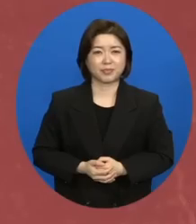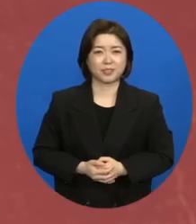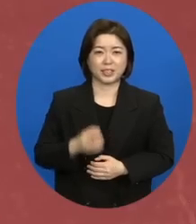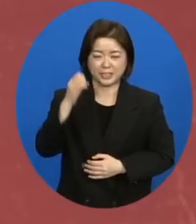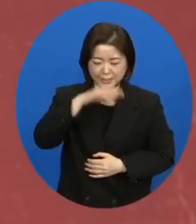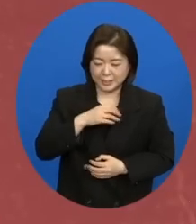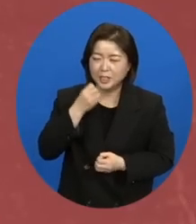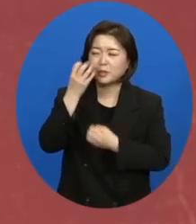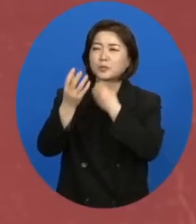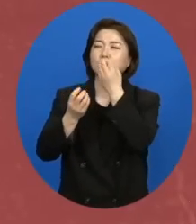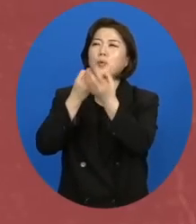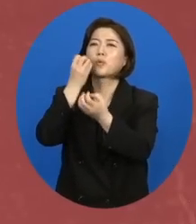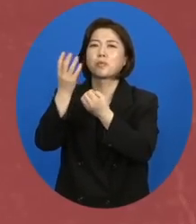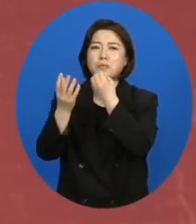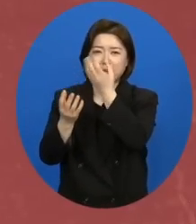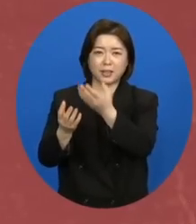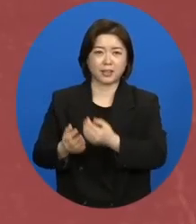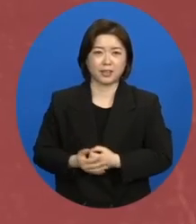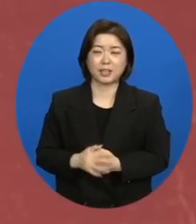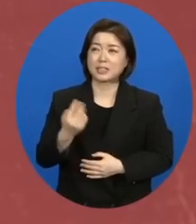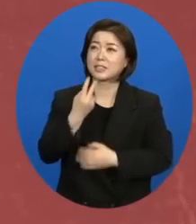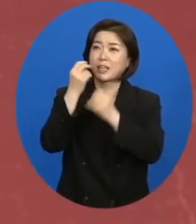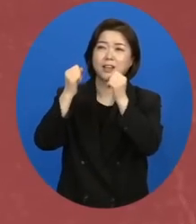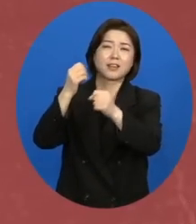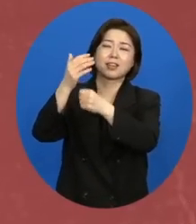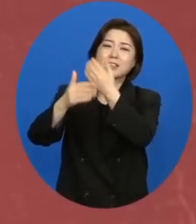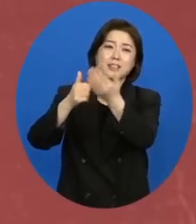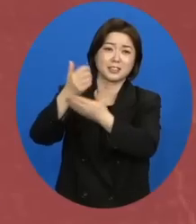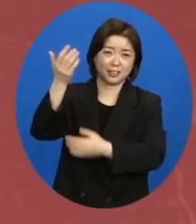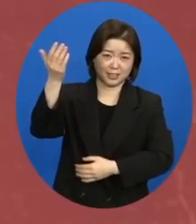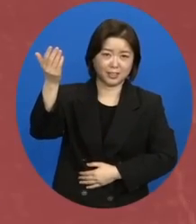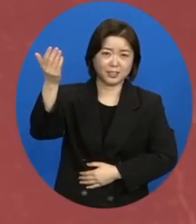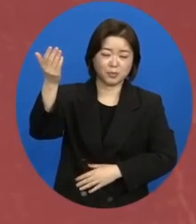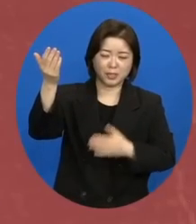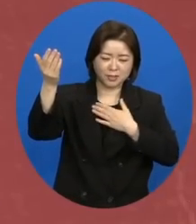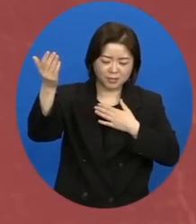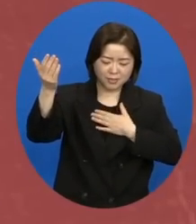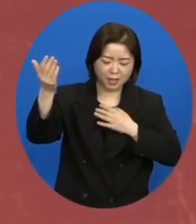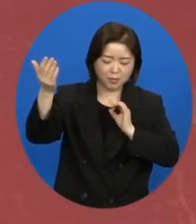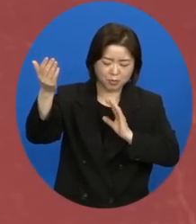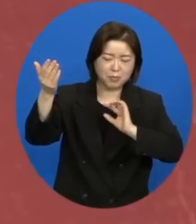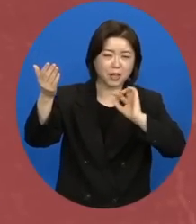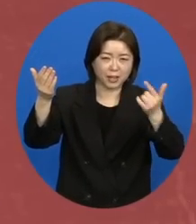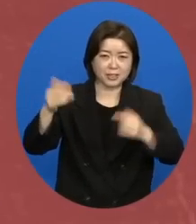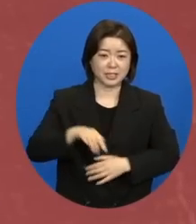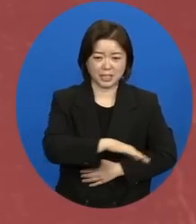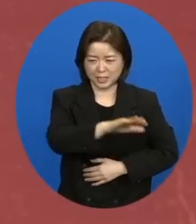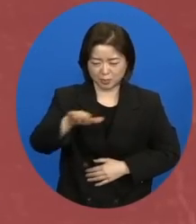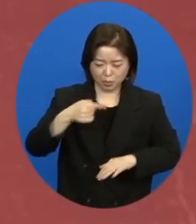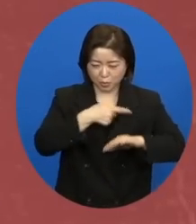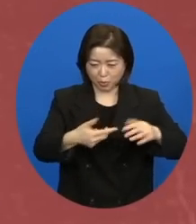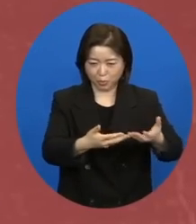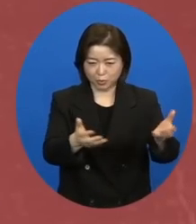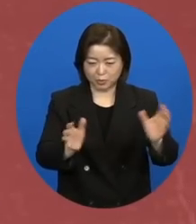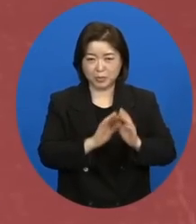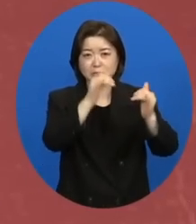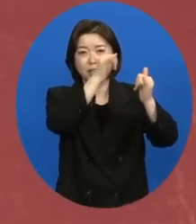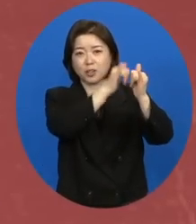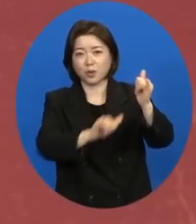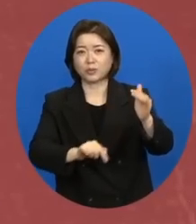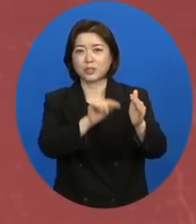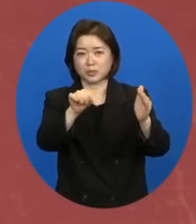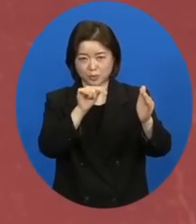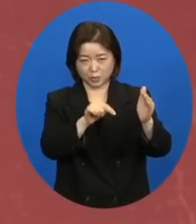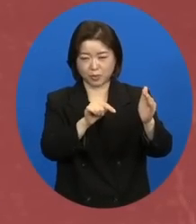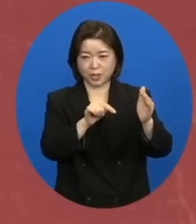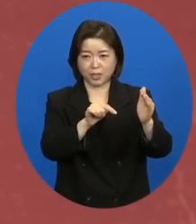고백해요. 왜냐하면 살아계신 하나님이 저 개인만이 아니고 이 민족의 역사 속에서도 저는